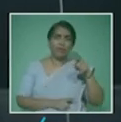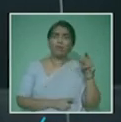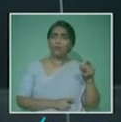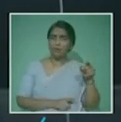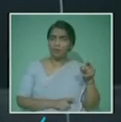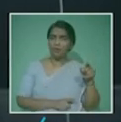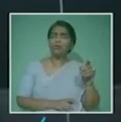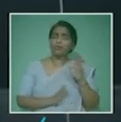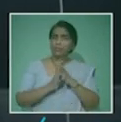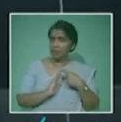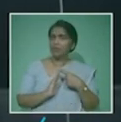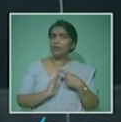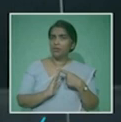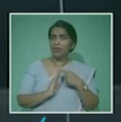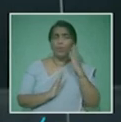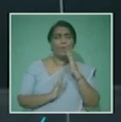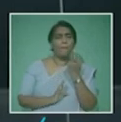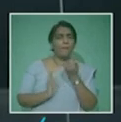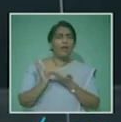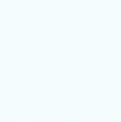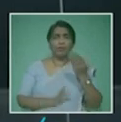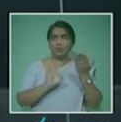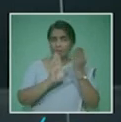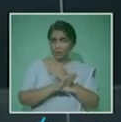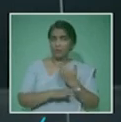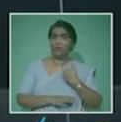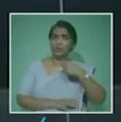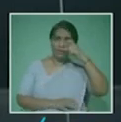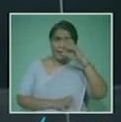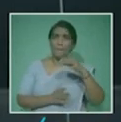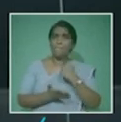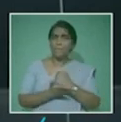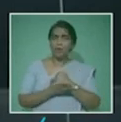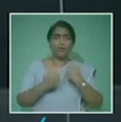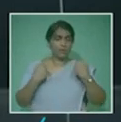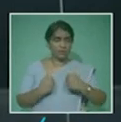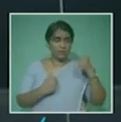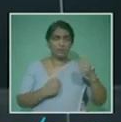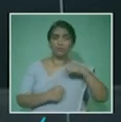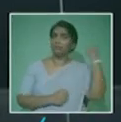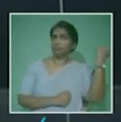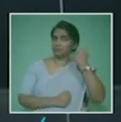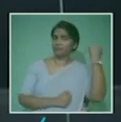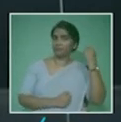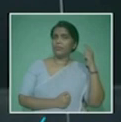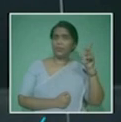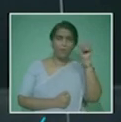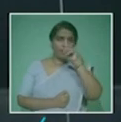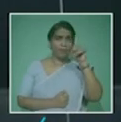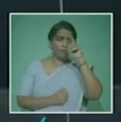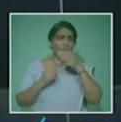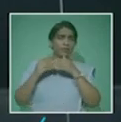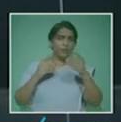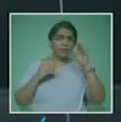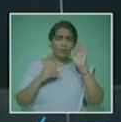මැතිතුමා කොච්චර මේ රටේ විදේශ සංසිඳ තියෙනවද කියලා අපි දැක්ක මහ බැංකුවේ අධිපතිවරයාගේ ප්‍රසන්ටේෂන් මාස ගානක්